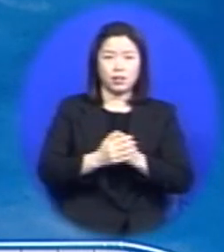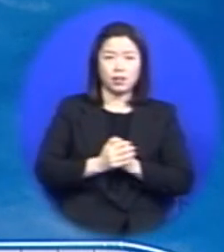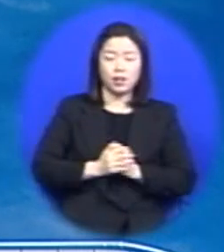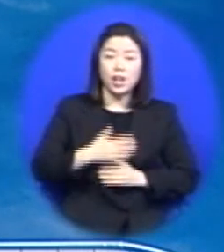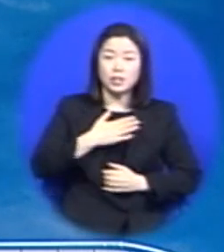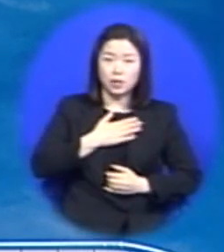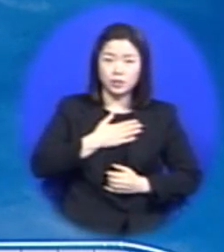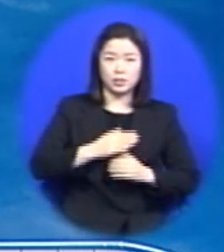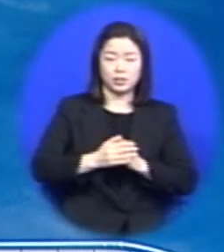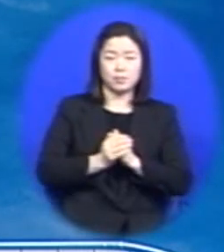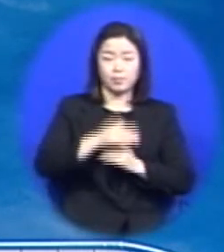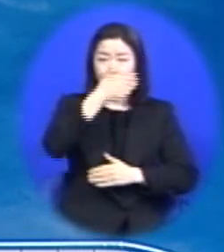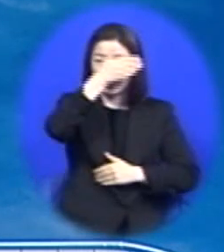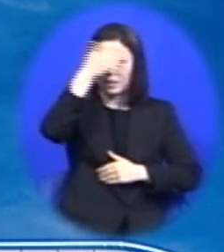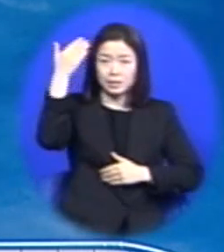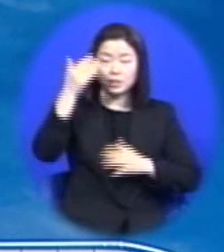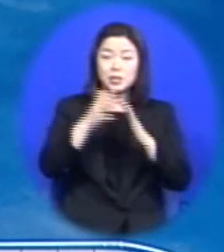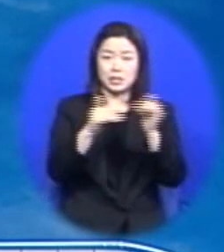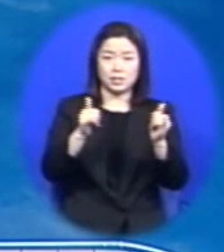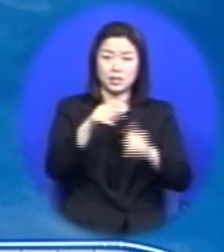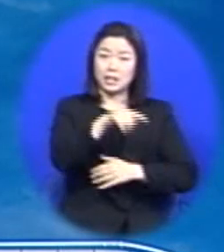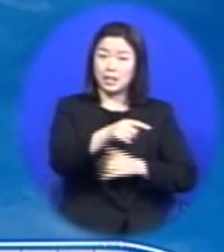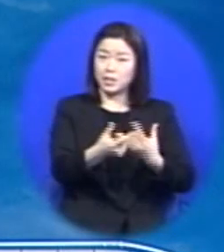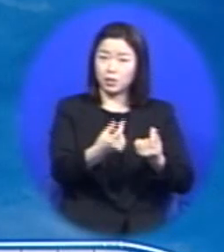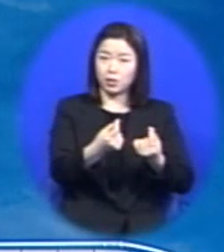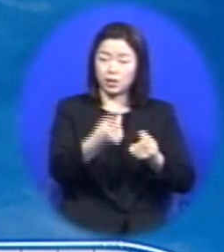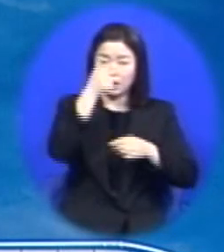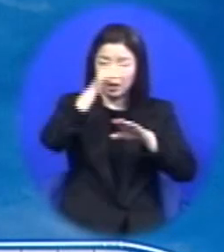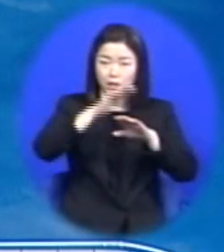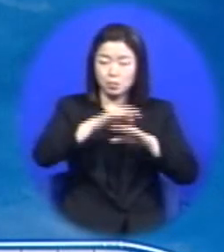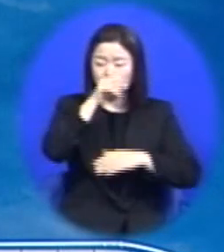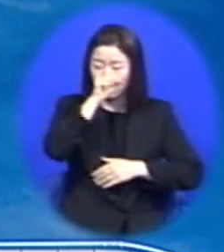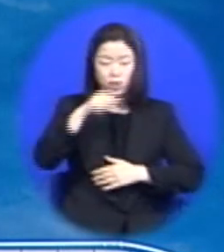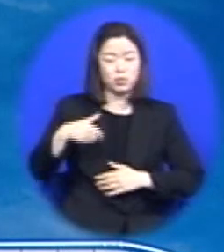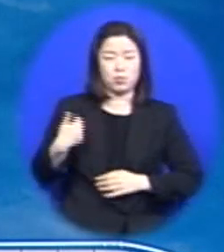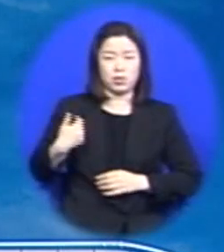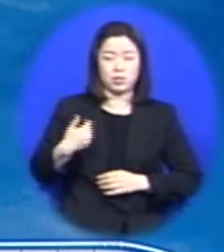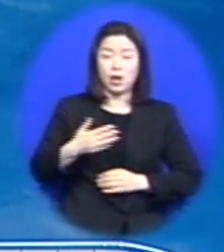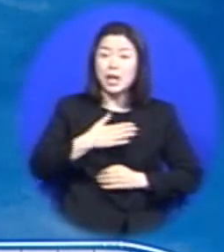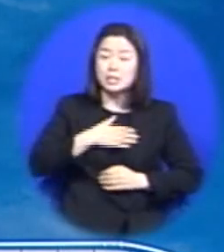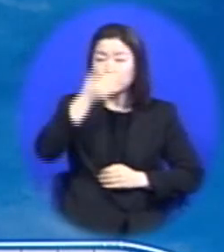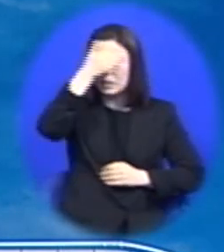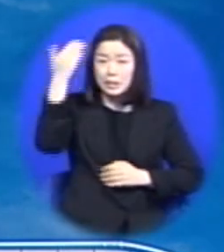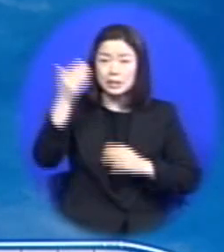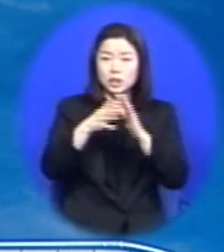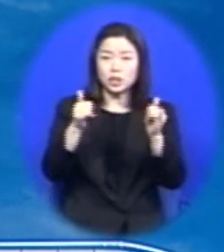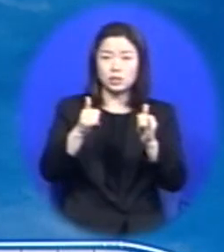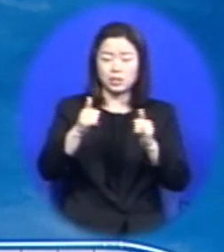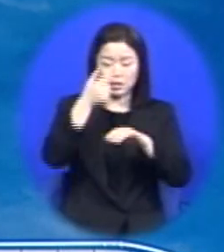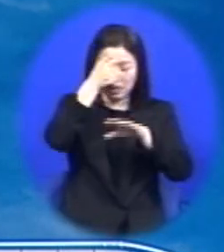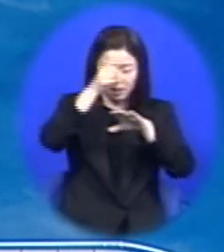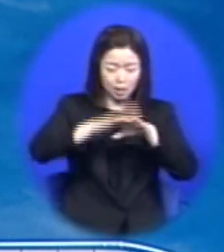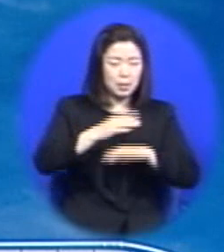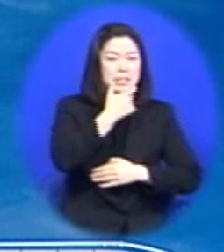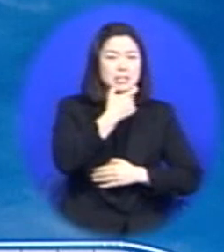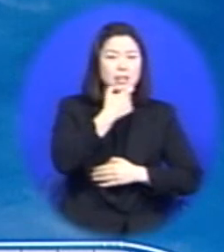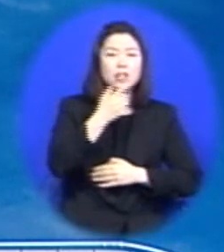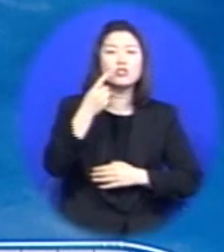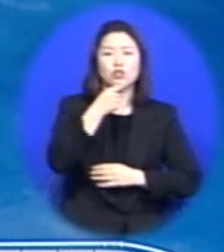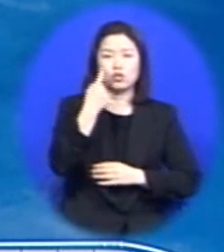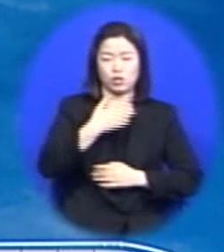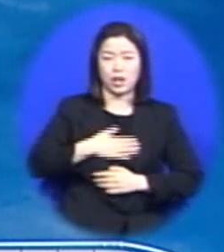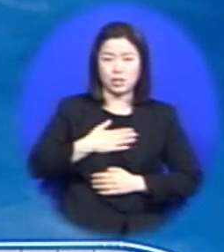저는 청년들이 이렇게 예배를 좋아하는 줄 몰랐어요. 저는 청년들이 예배 싫어하는 줄 알았어요.